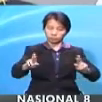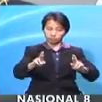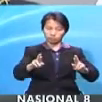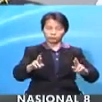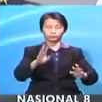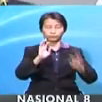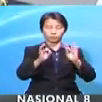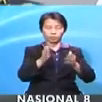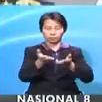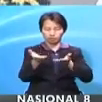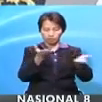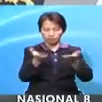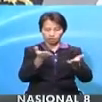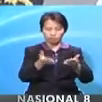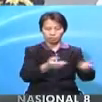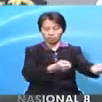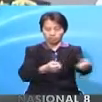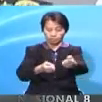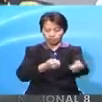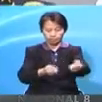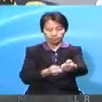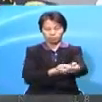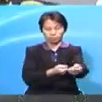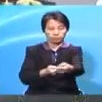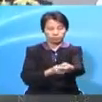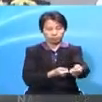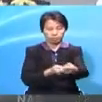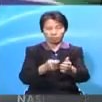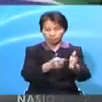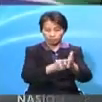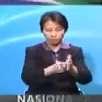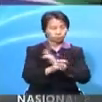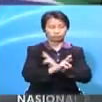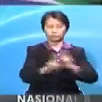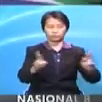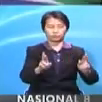hemat energi pemadaman itu di perlukan